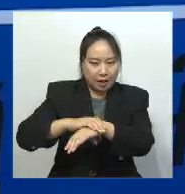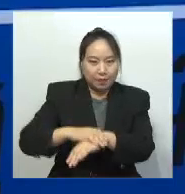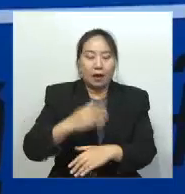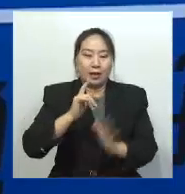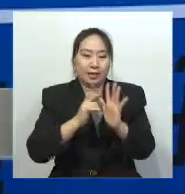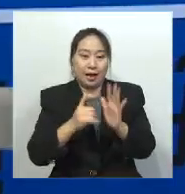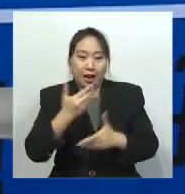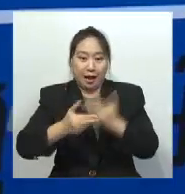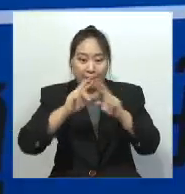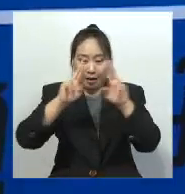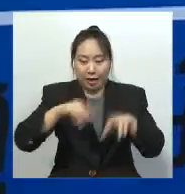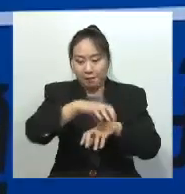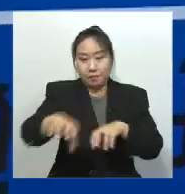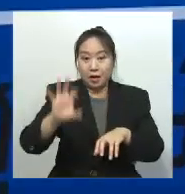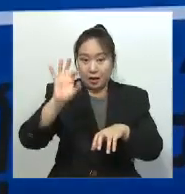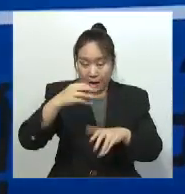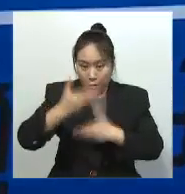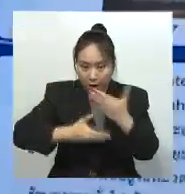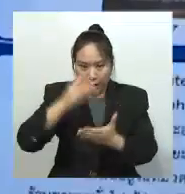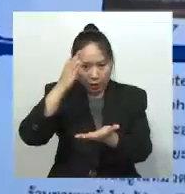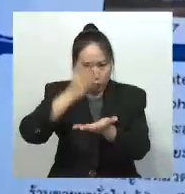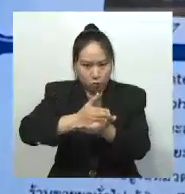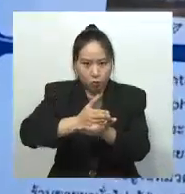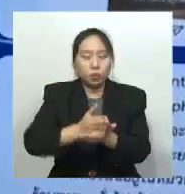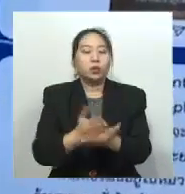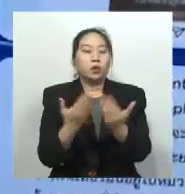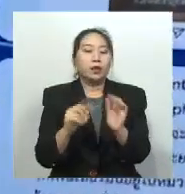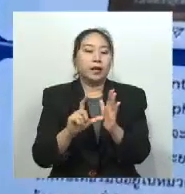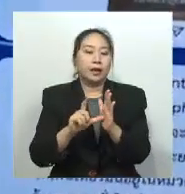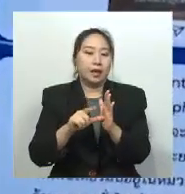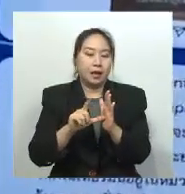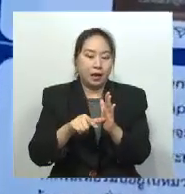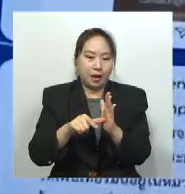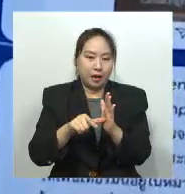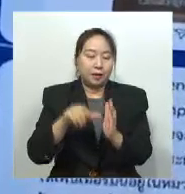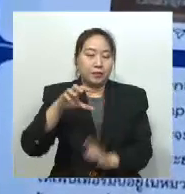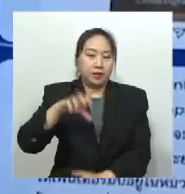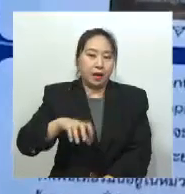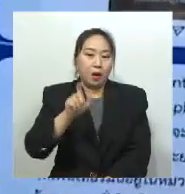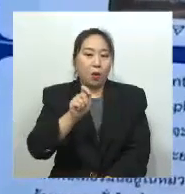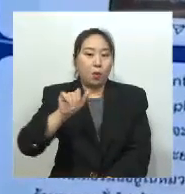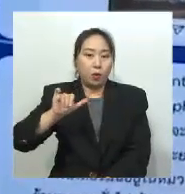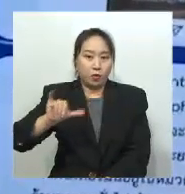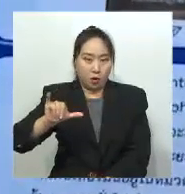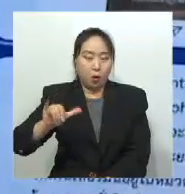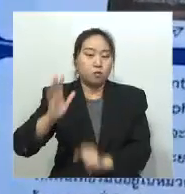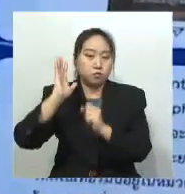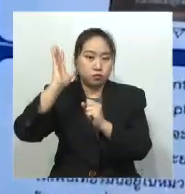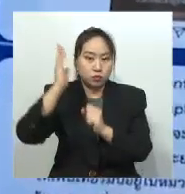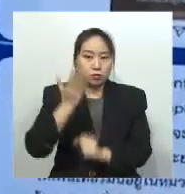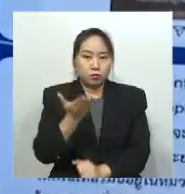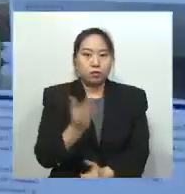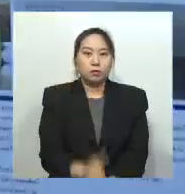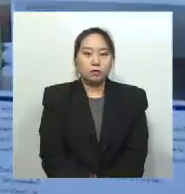ยากับคลินิกทั้ง9แห่งที่ตรวจสอบแล้วค่ะฟังเสียงของเลขาธิการสำนักงานอาหารและยาสำหรับกรณีนี้กัน